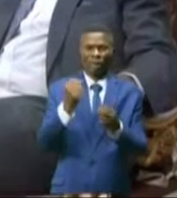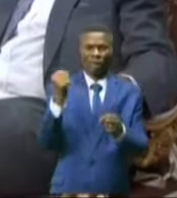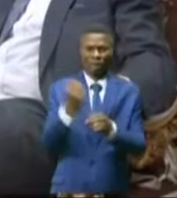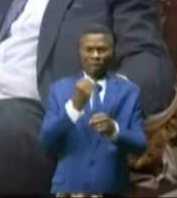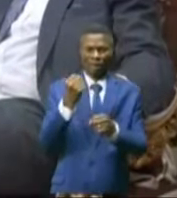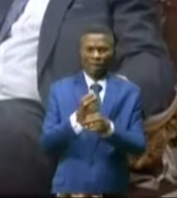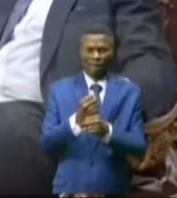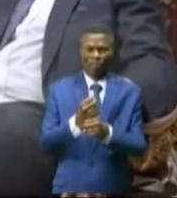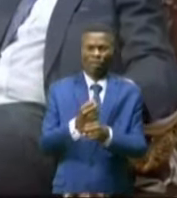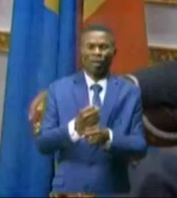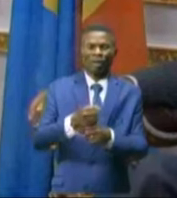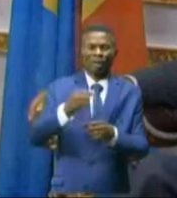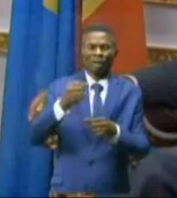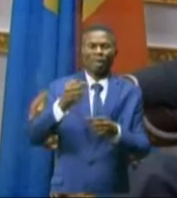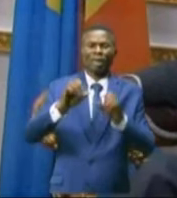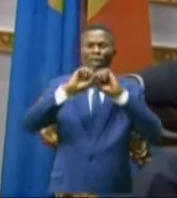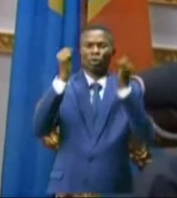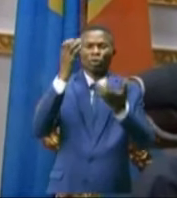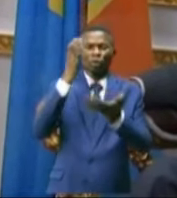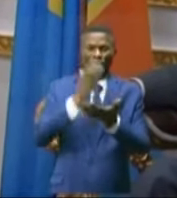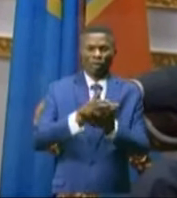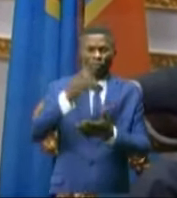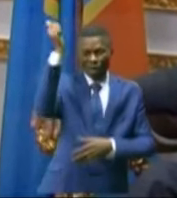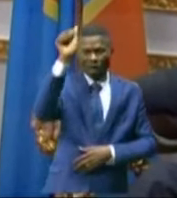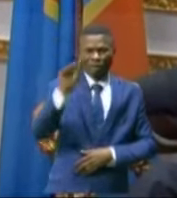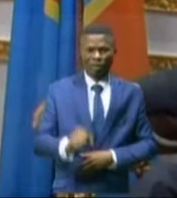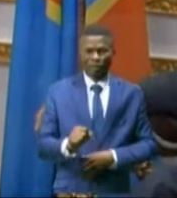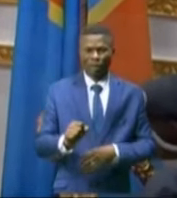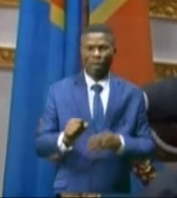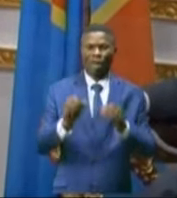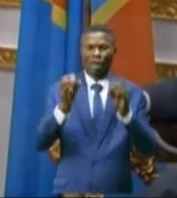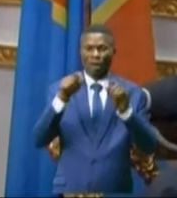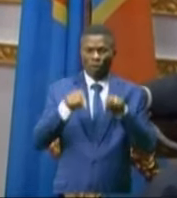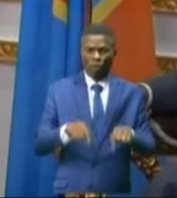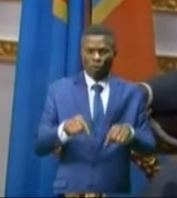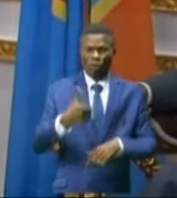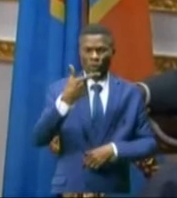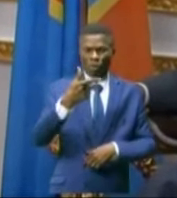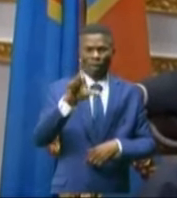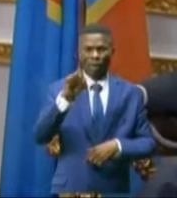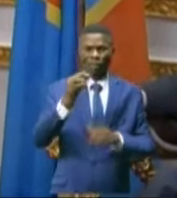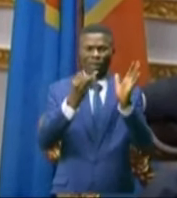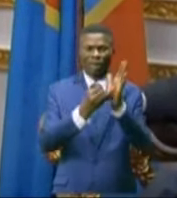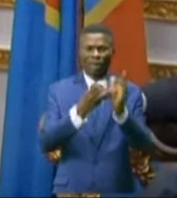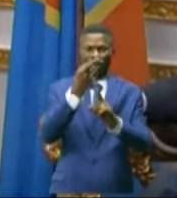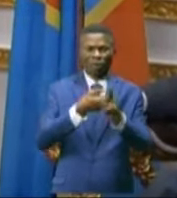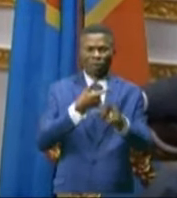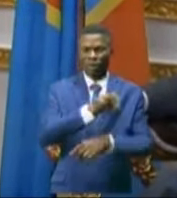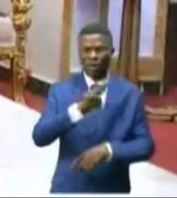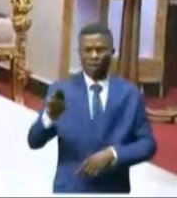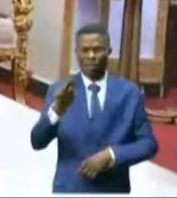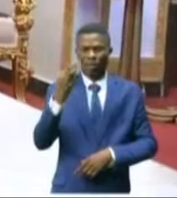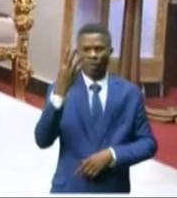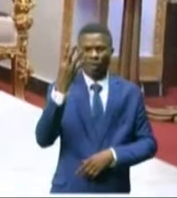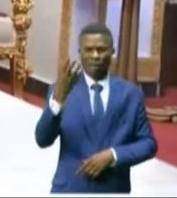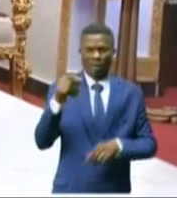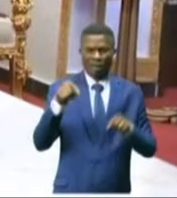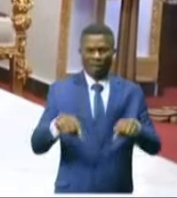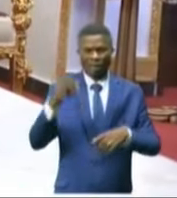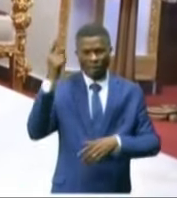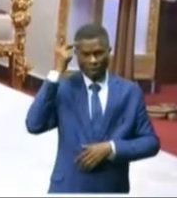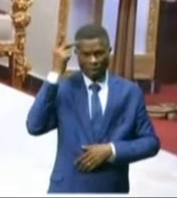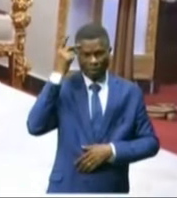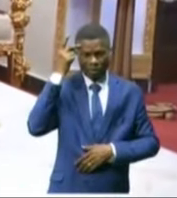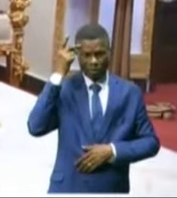sous-traitance sud-africaine va se tenir ce mardi 27 février 2024 à